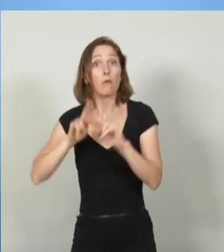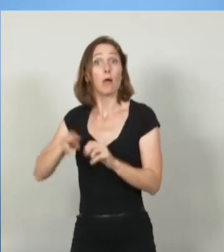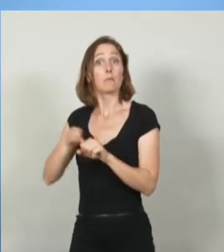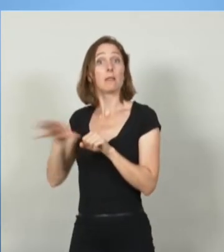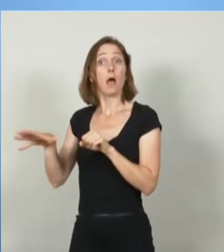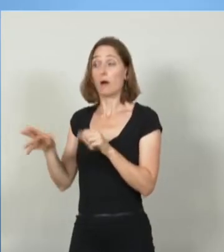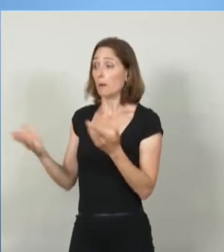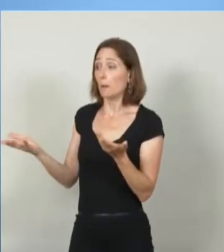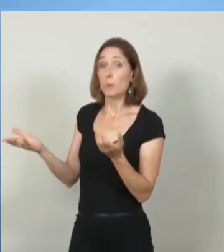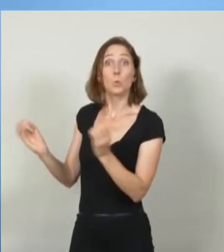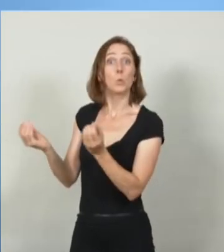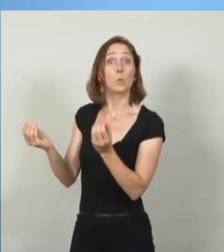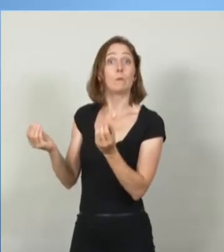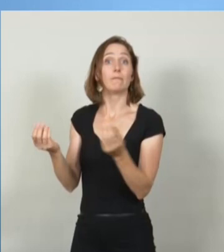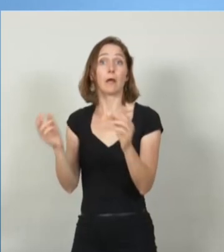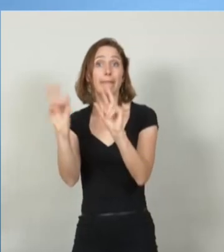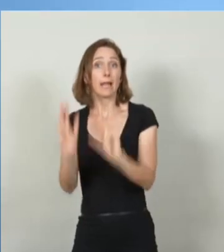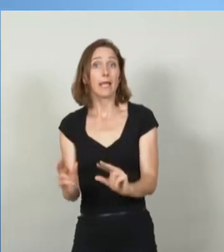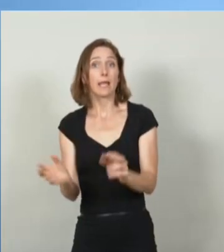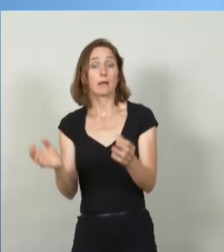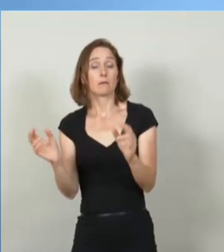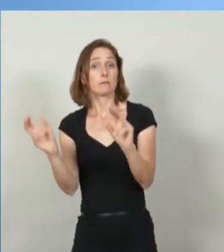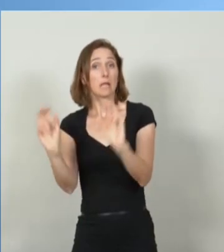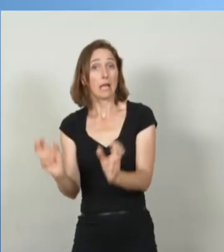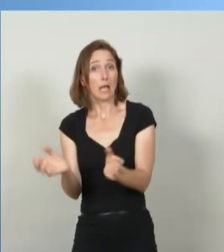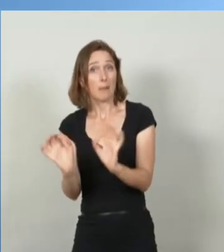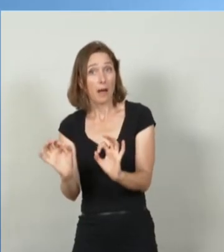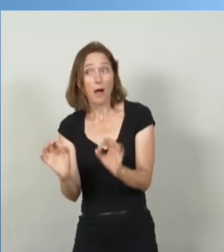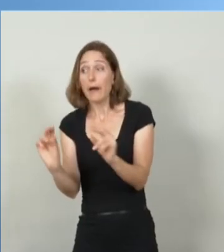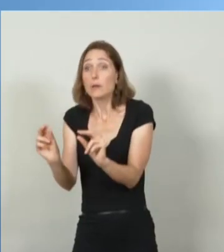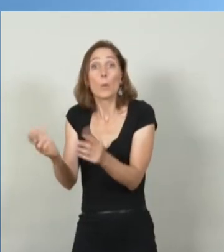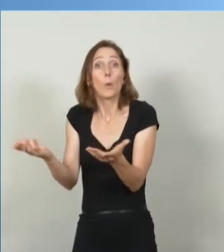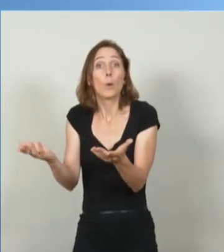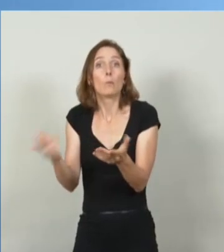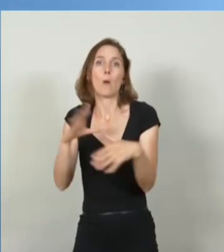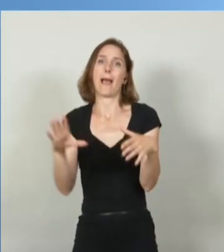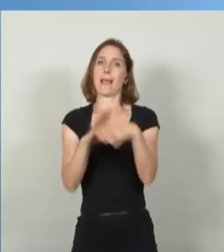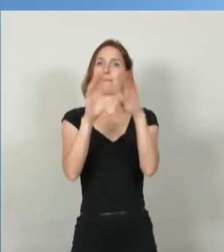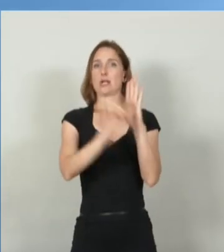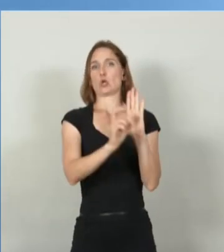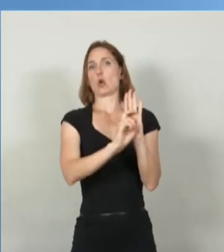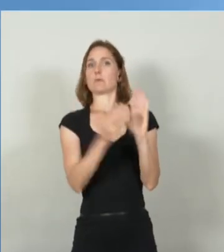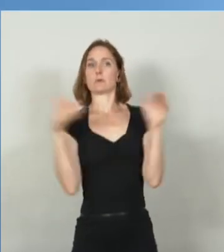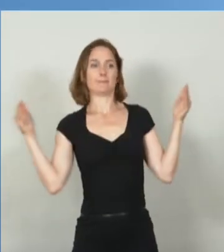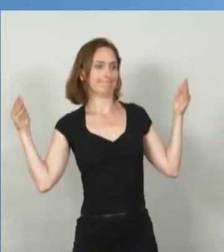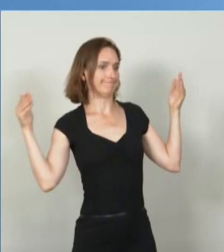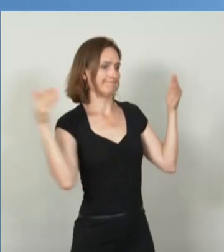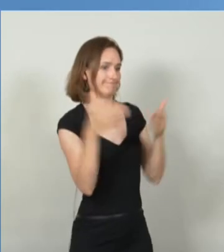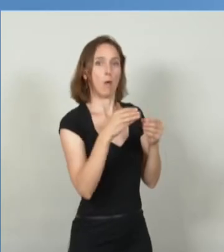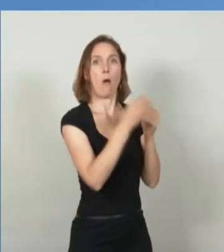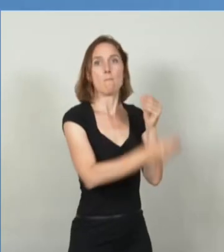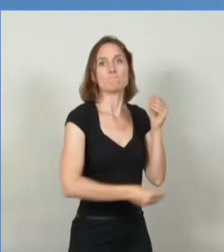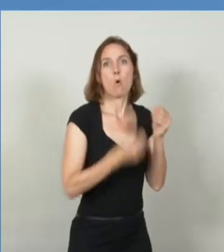assez cocasse il y a pas la télé il y a pas vraiment tout ça ne compte pas parce que l'image de Grenoble est donc définie je la prends je suis ravie par le monde